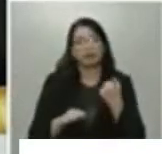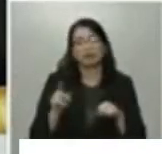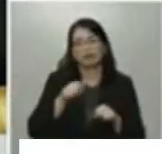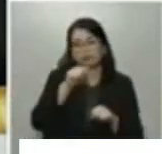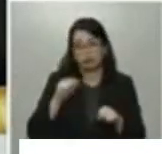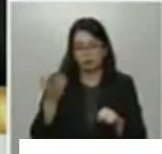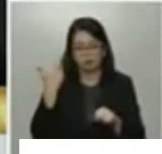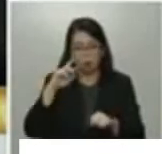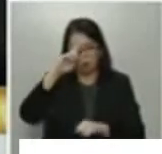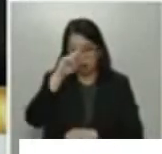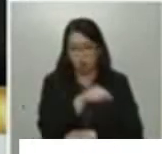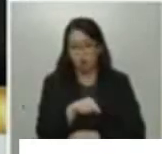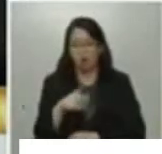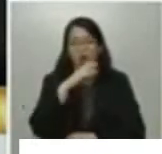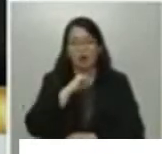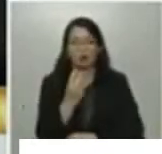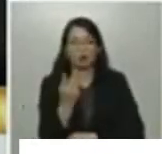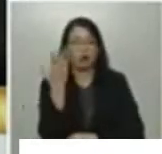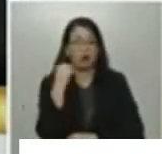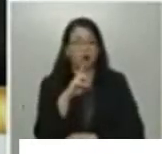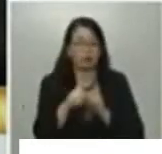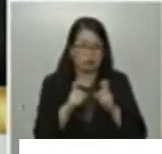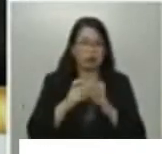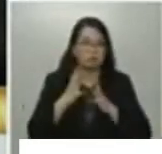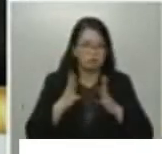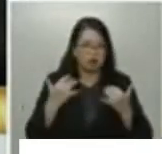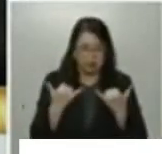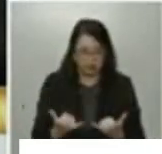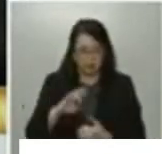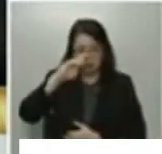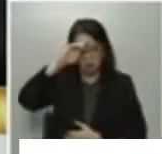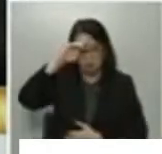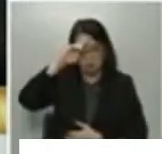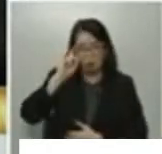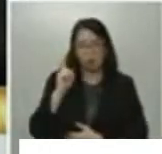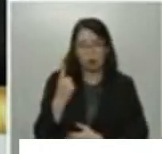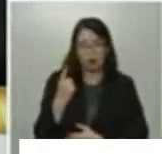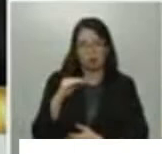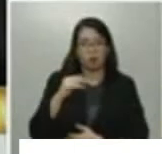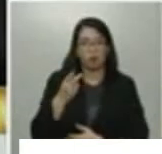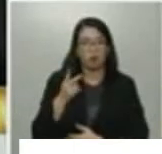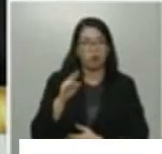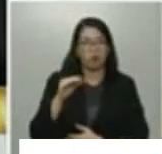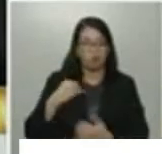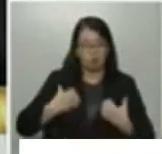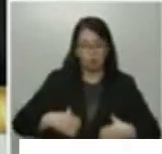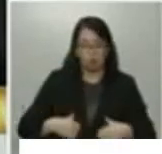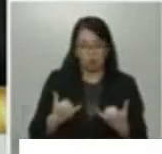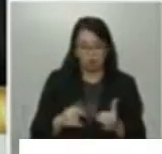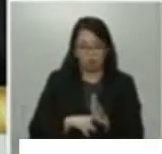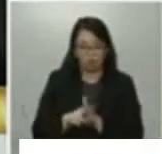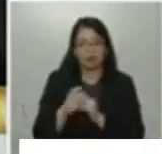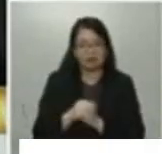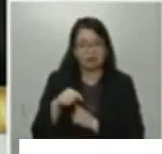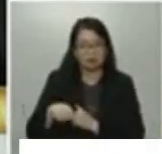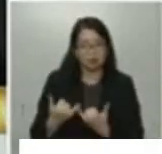ครับมีอัตราการตายประมาณ 10% ของผู้ติดเชื้อโรคเมอร์สตายประมาณ 30% แ